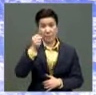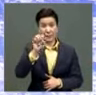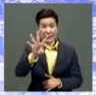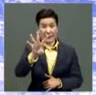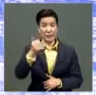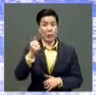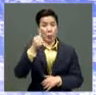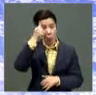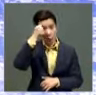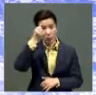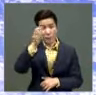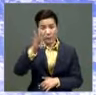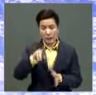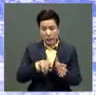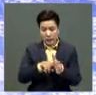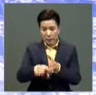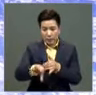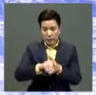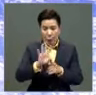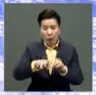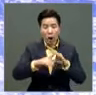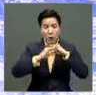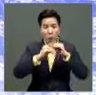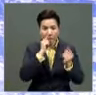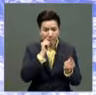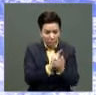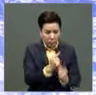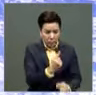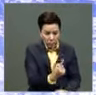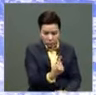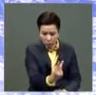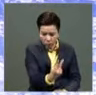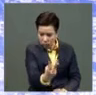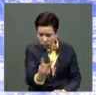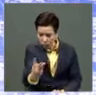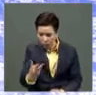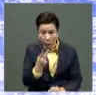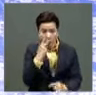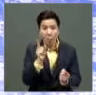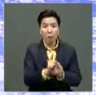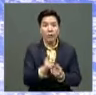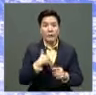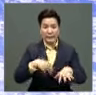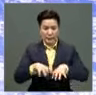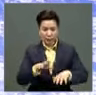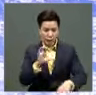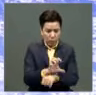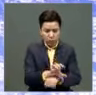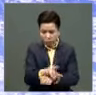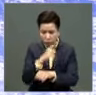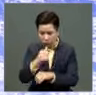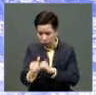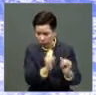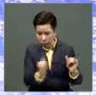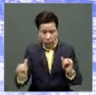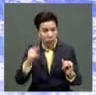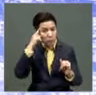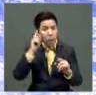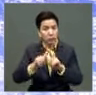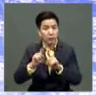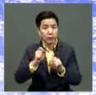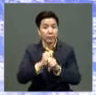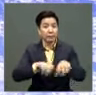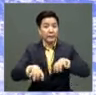ขของการติดเชื้อของคนในพื้นที่ขึ้นมาแล้วเราสามารถจัดการได้อยู่นะครับก็ทำ